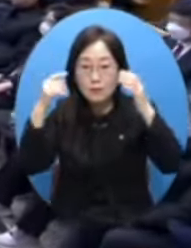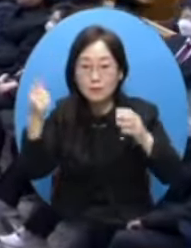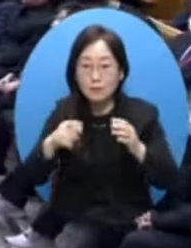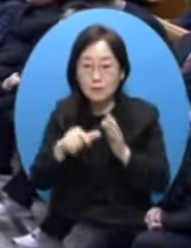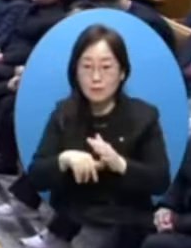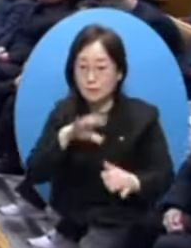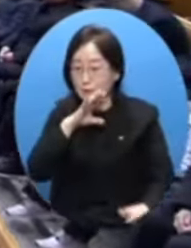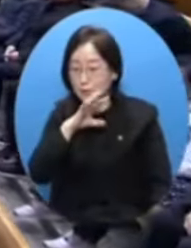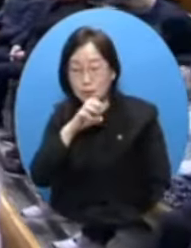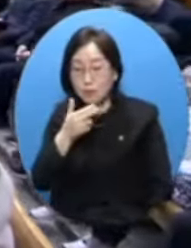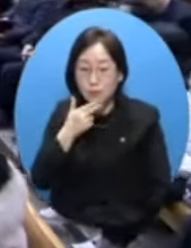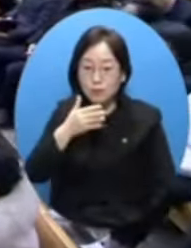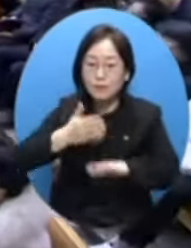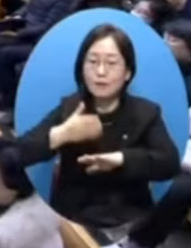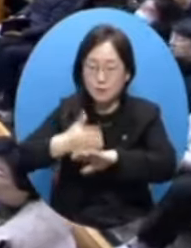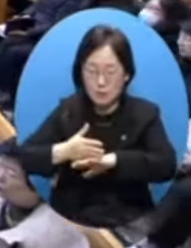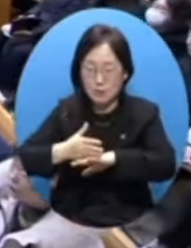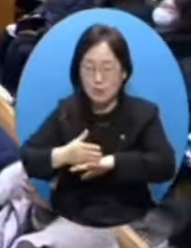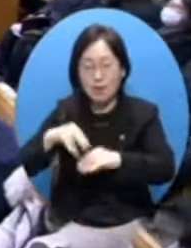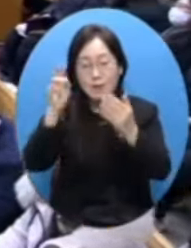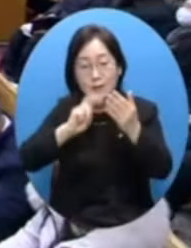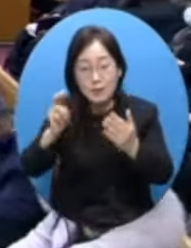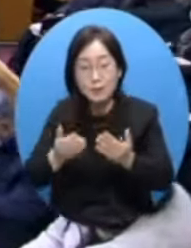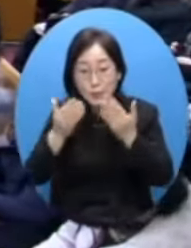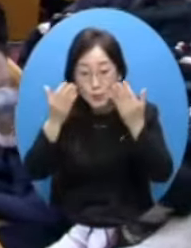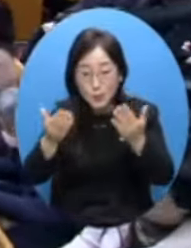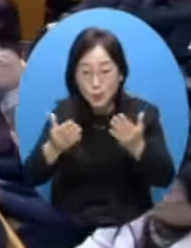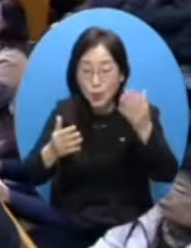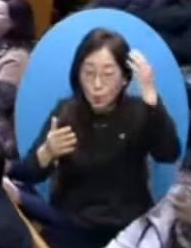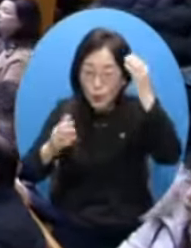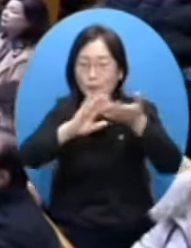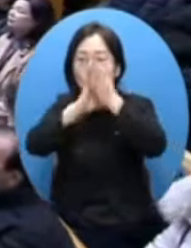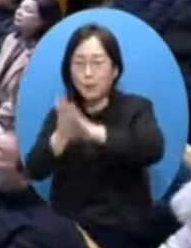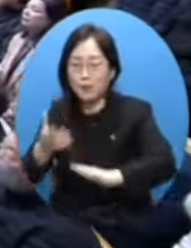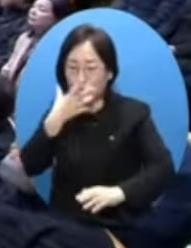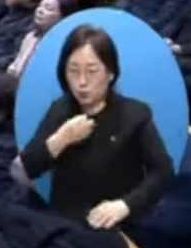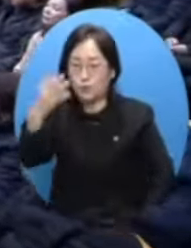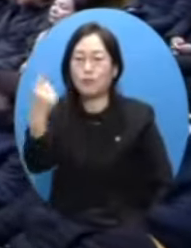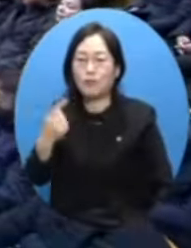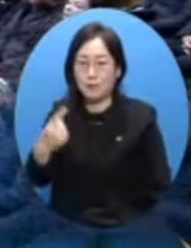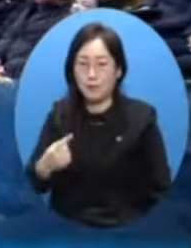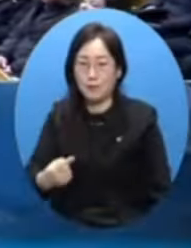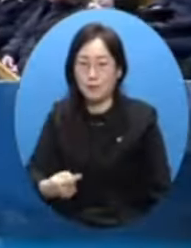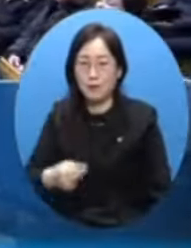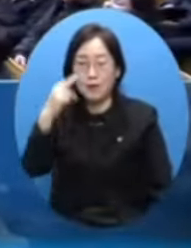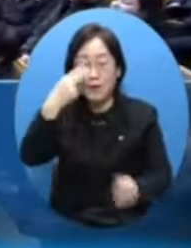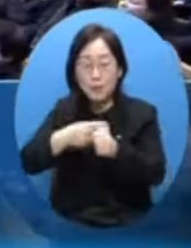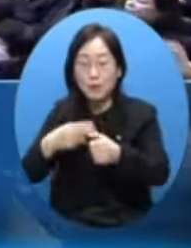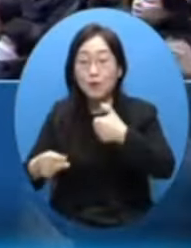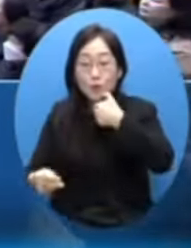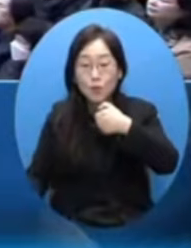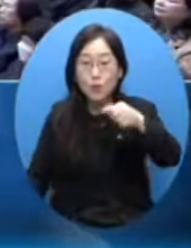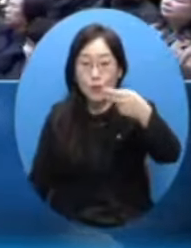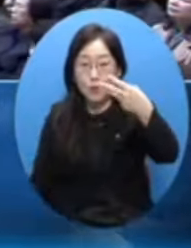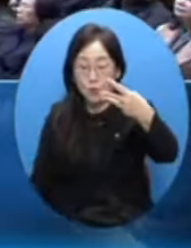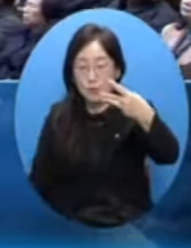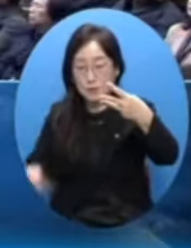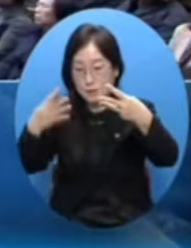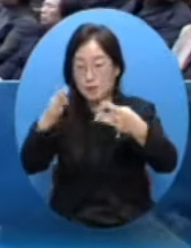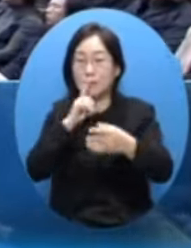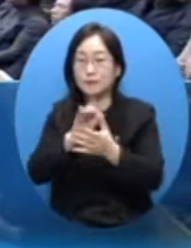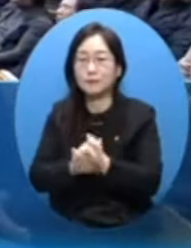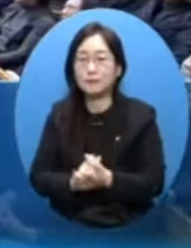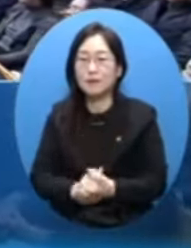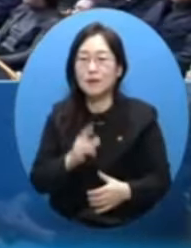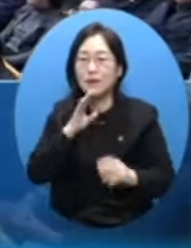아니하고 감사와 찬양을 하면 이 고난이 반하여 축복으로 바뀌어지게 되는 것입니다. 사도 바울이 로마서 5장 3절 4절에서 여같이 고백했습니다. 다만